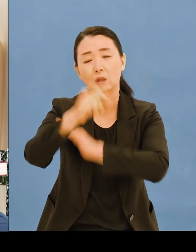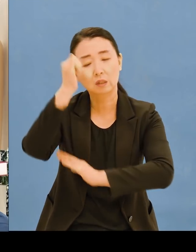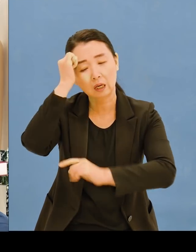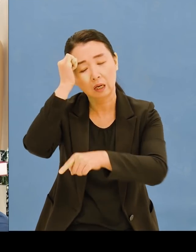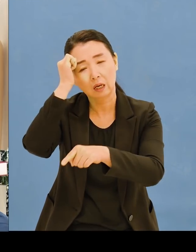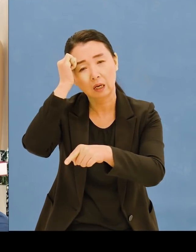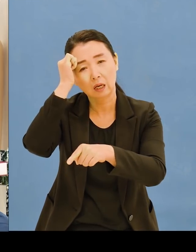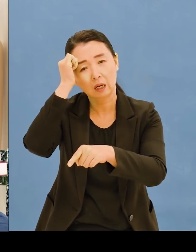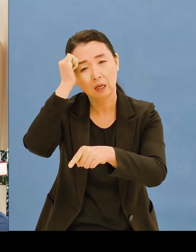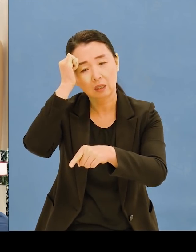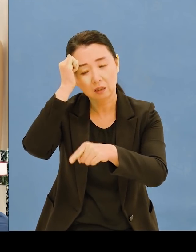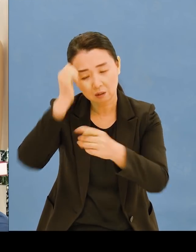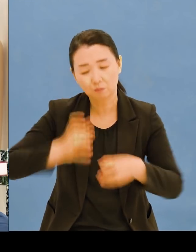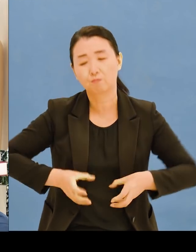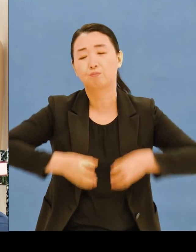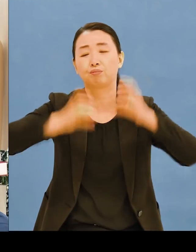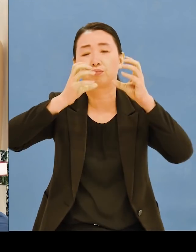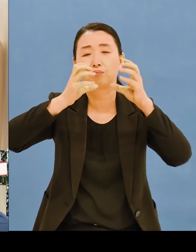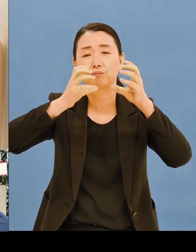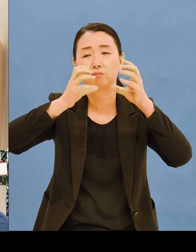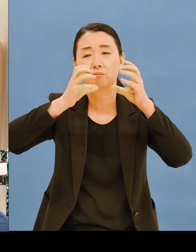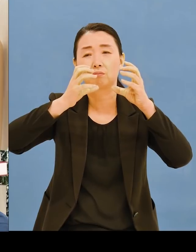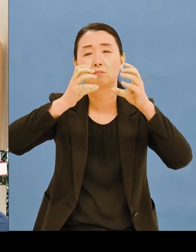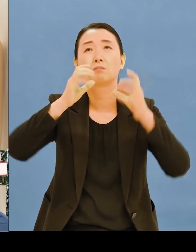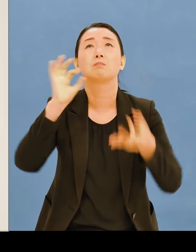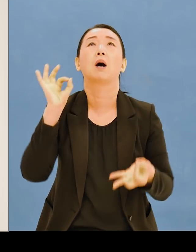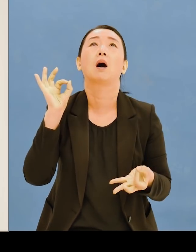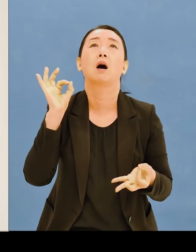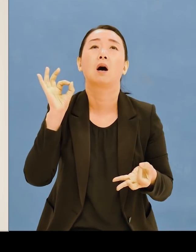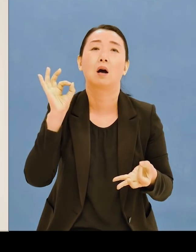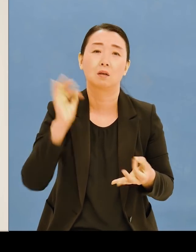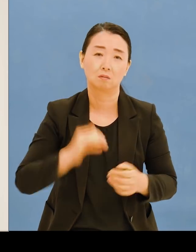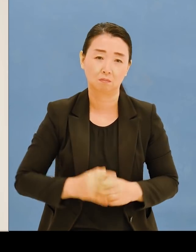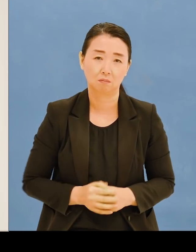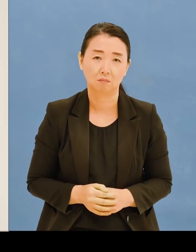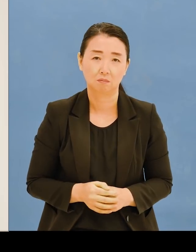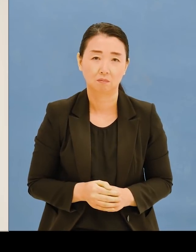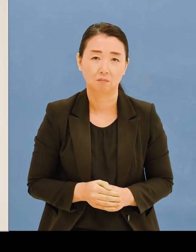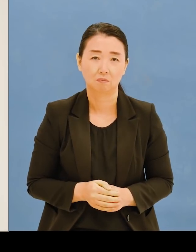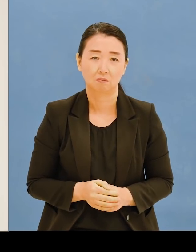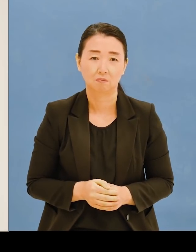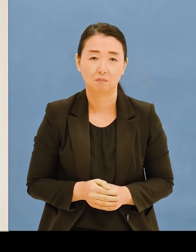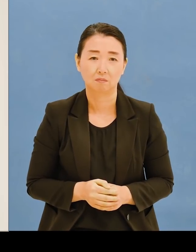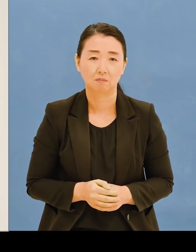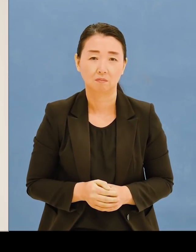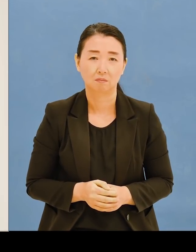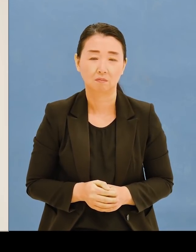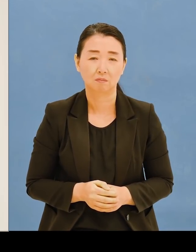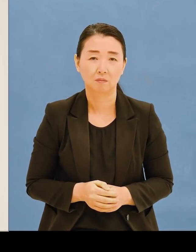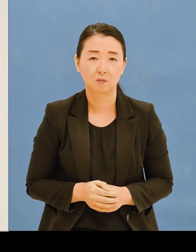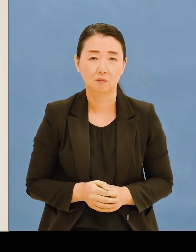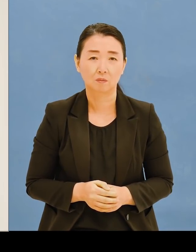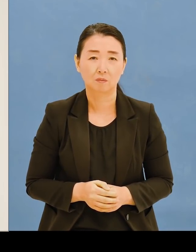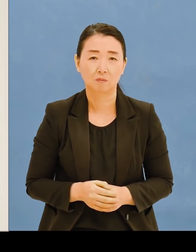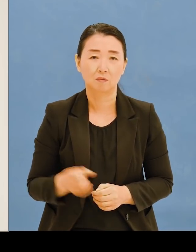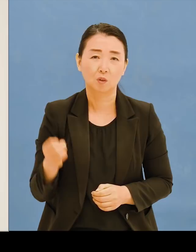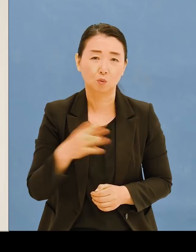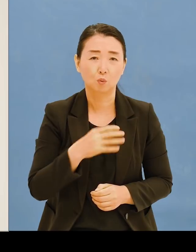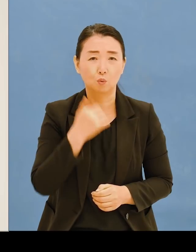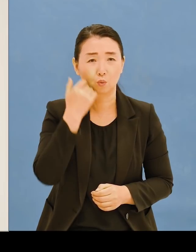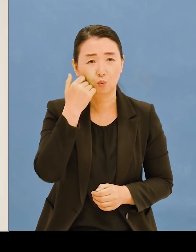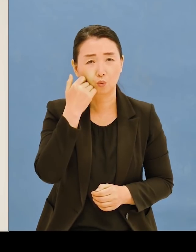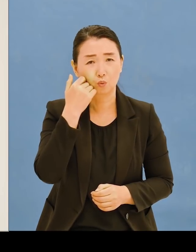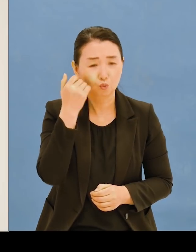들어와서 그냥 이제 이불 뒤집어 쓰고 가만히 있고 그러면서 아무도 없는